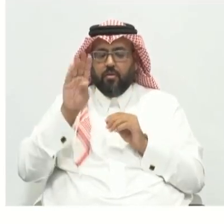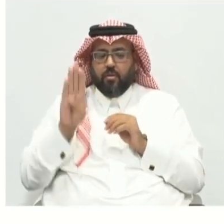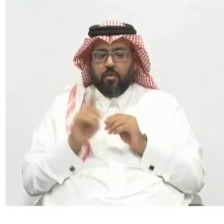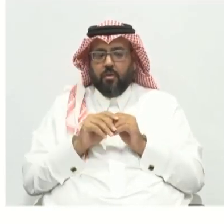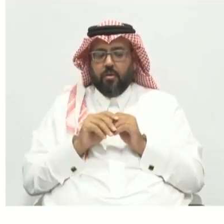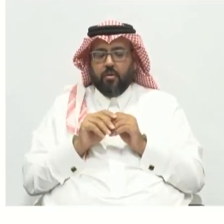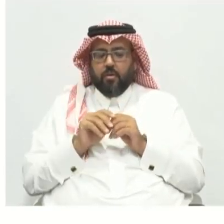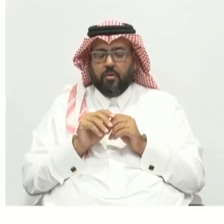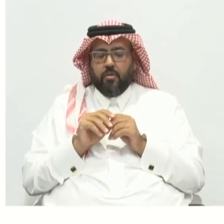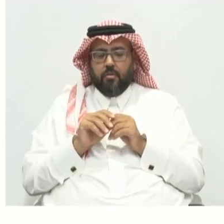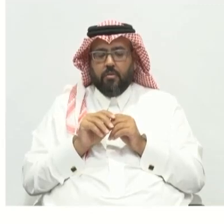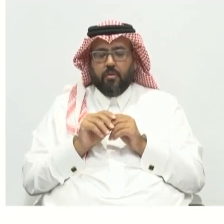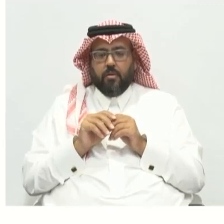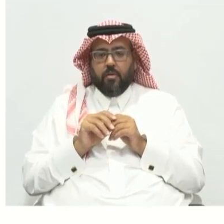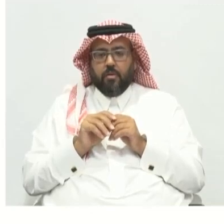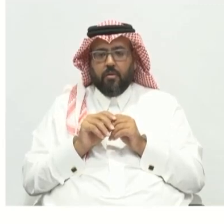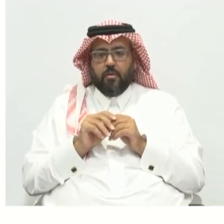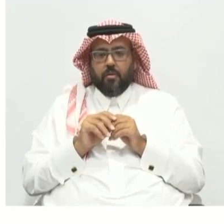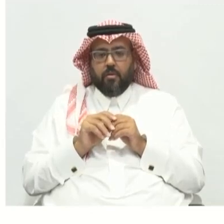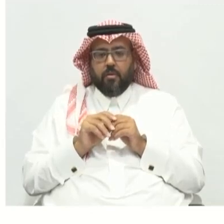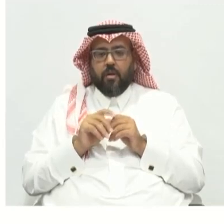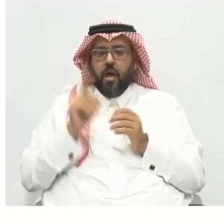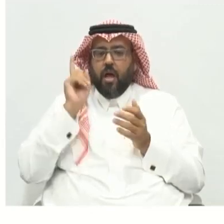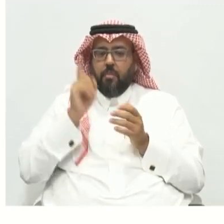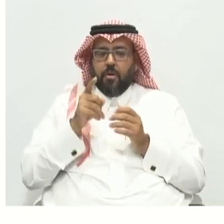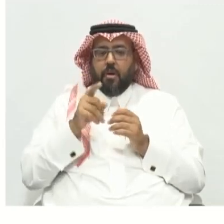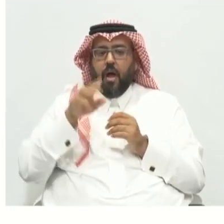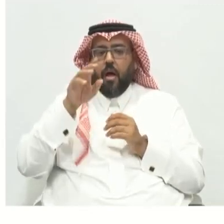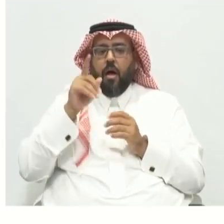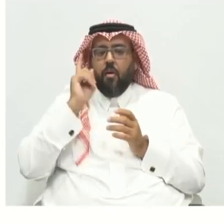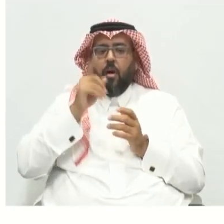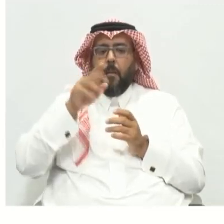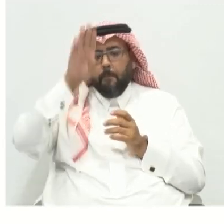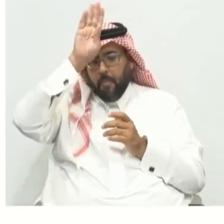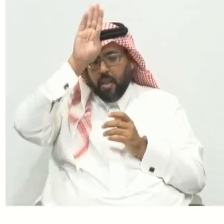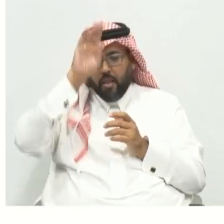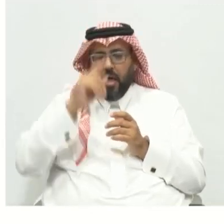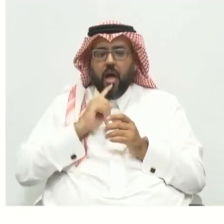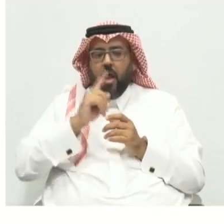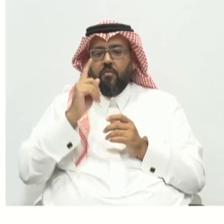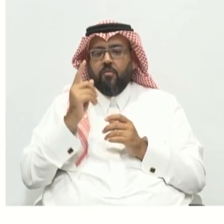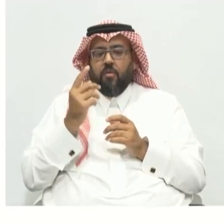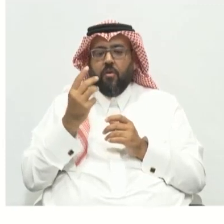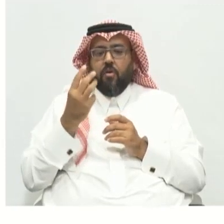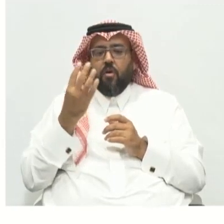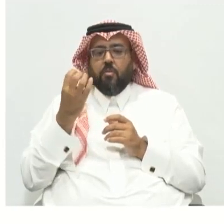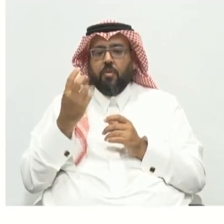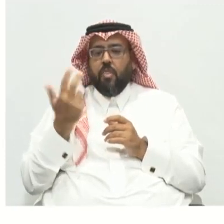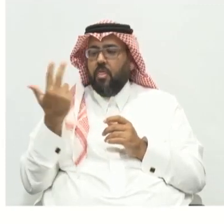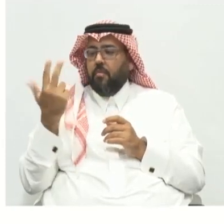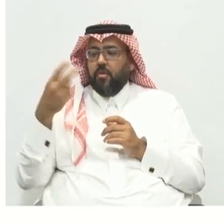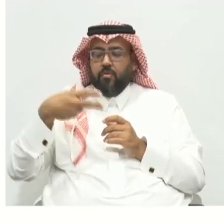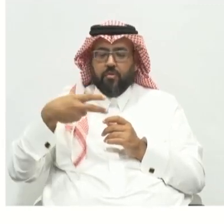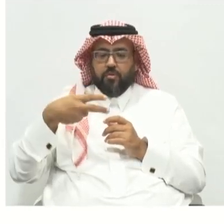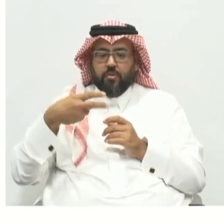الثالثه نظام مكافحه الجرائم المعلوماتيه الصادر بالمرسوم الملكي رقم 17 تقسيم م عام 1428 على انه